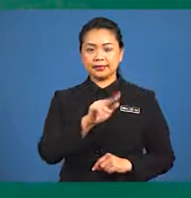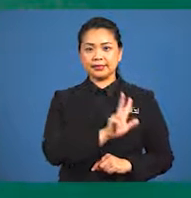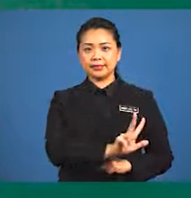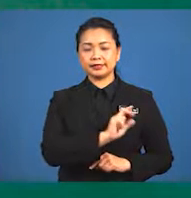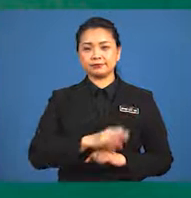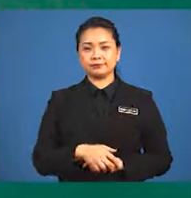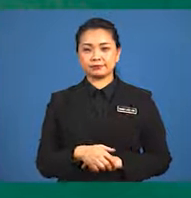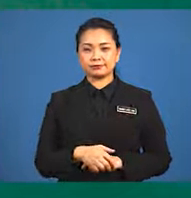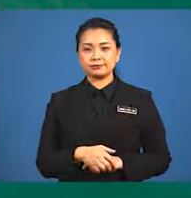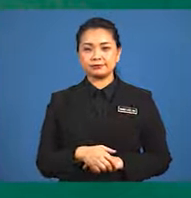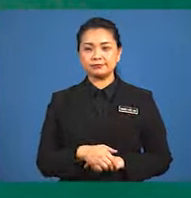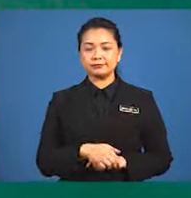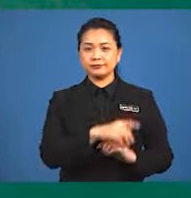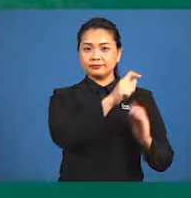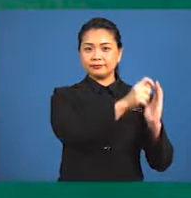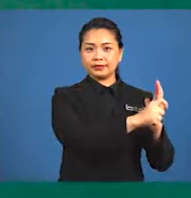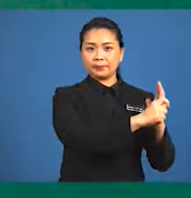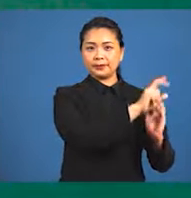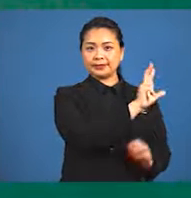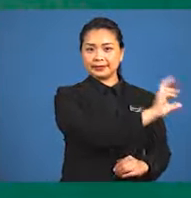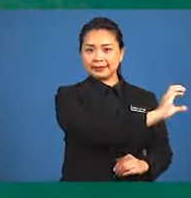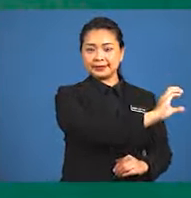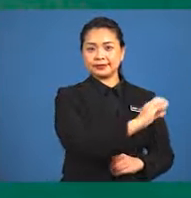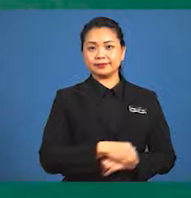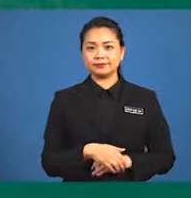per 3 tambah C.